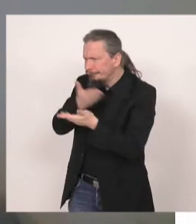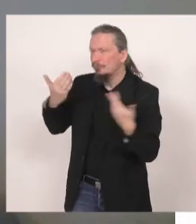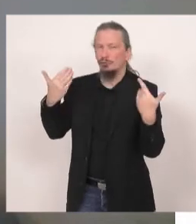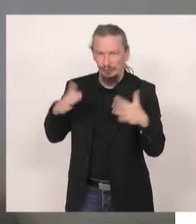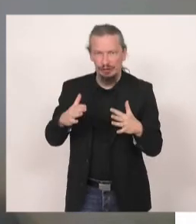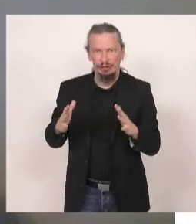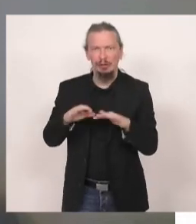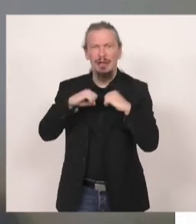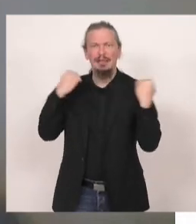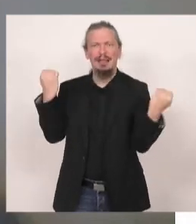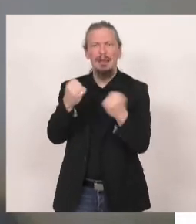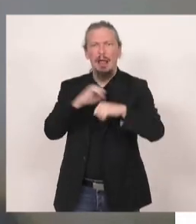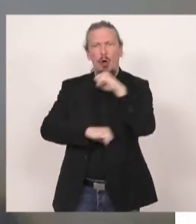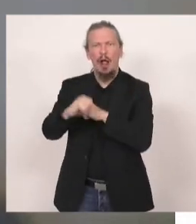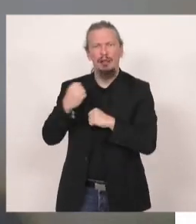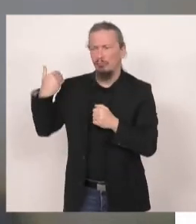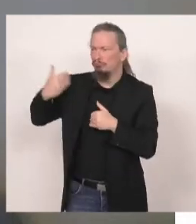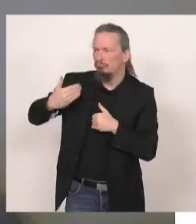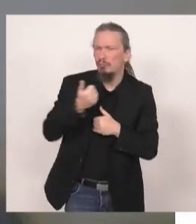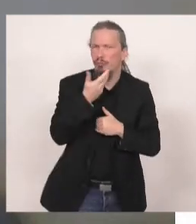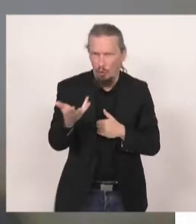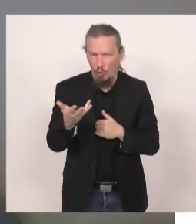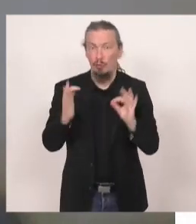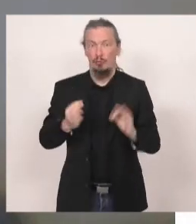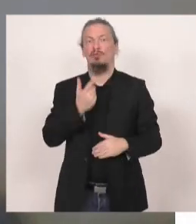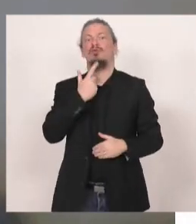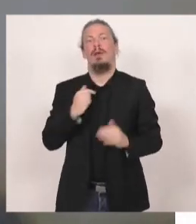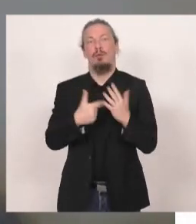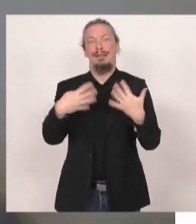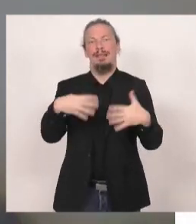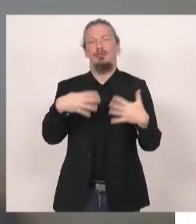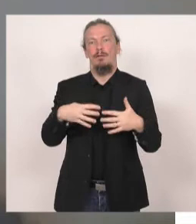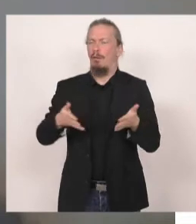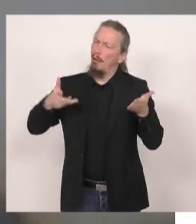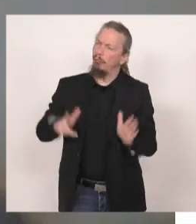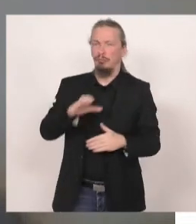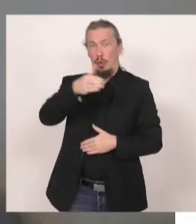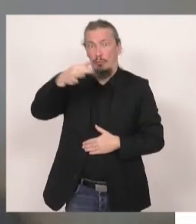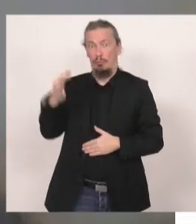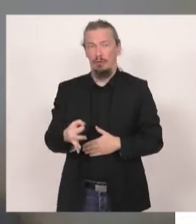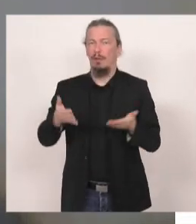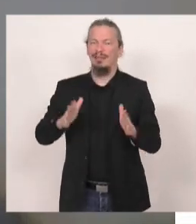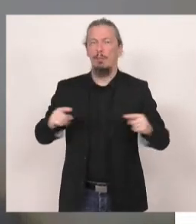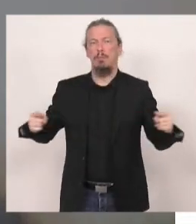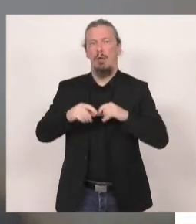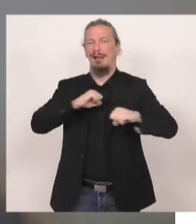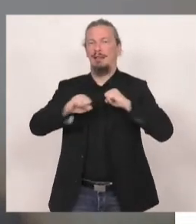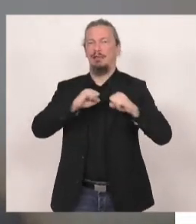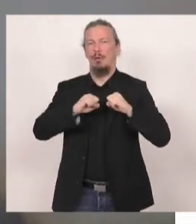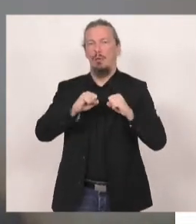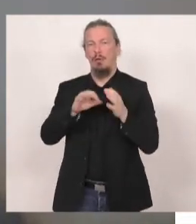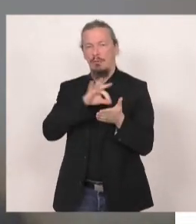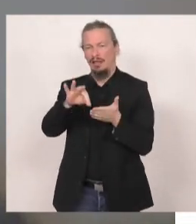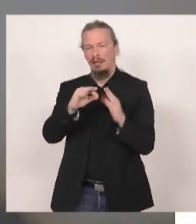de plusieurs séminaires au niveau métropolitain et régional, en juin 2019, le Conseil a adopté à l'unanimité un plan d'action déclinant cette